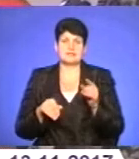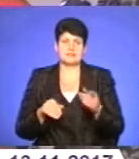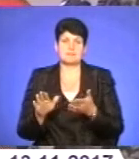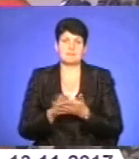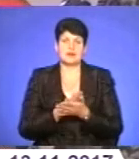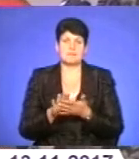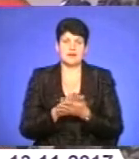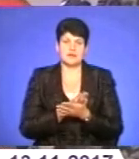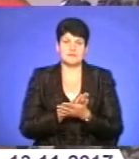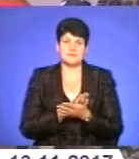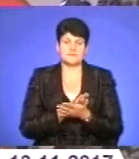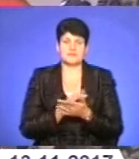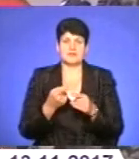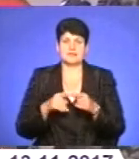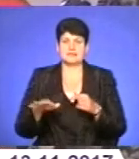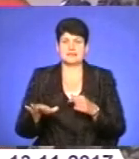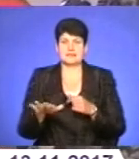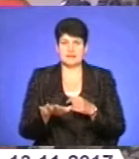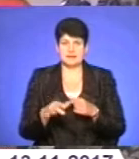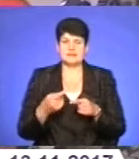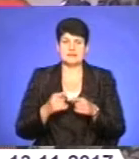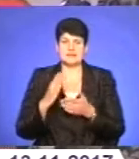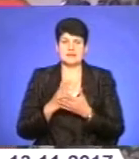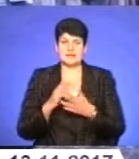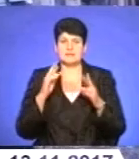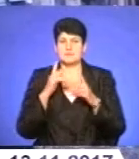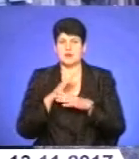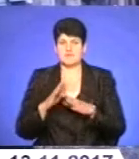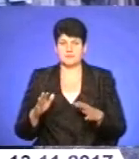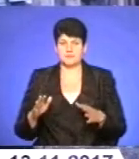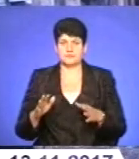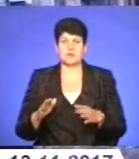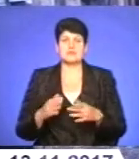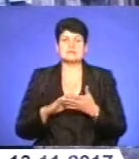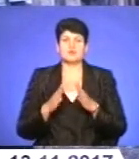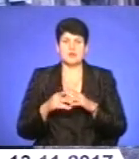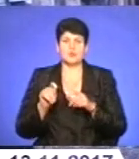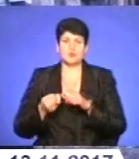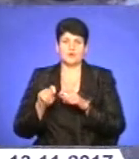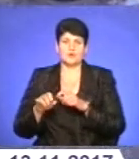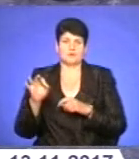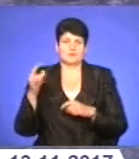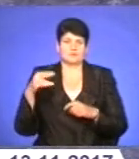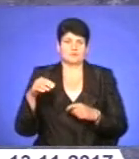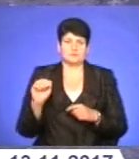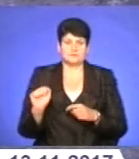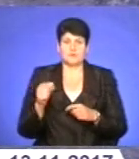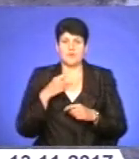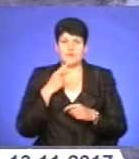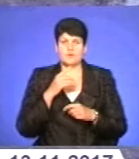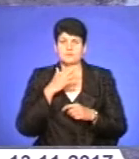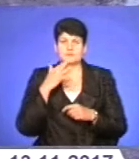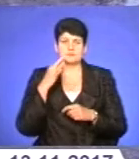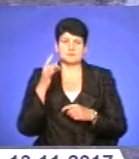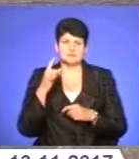прибирати вказані ділянки. Ну, це є з одного боку і неправильно. Ситуацію контролюють і в обласній держадміністрації. Кажуть,